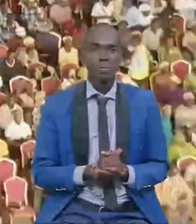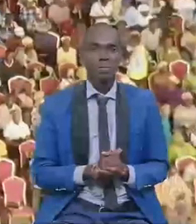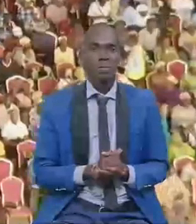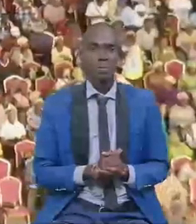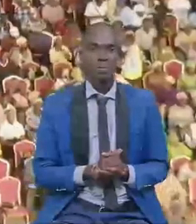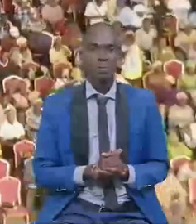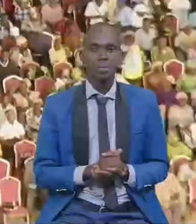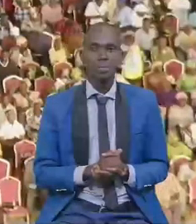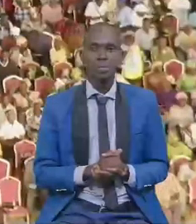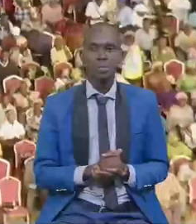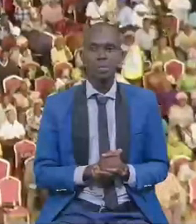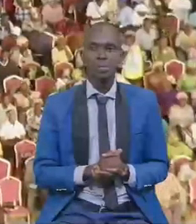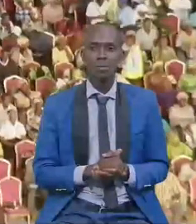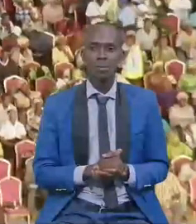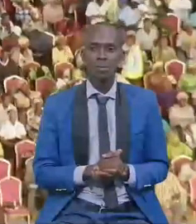cela.